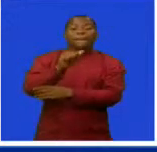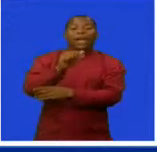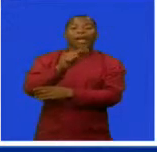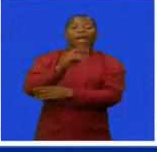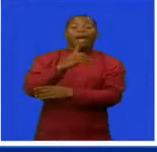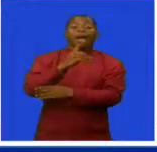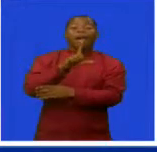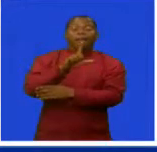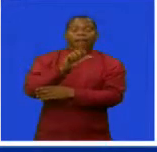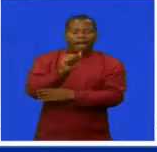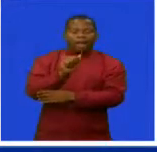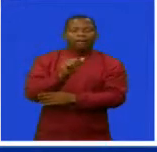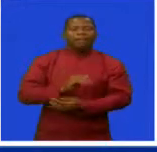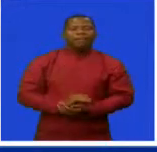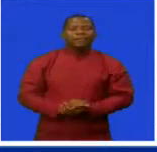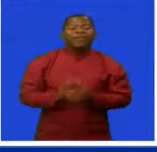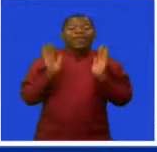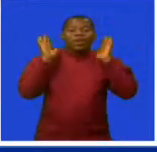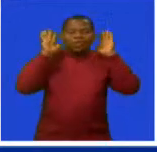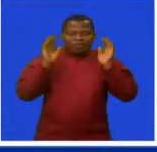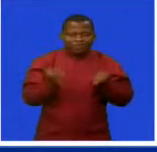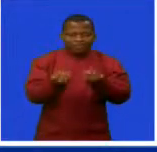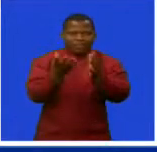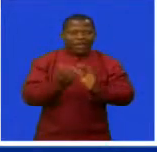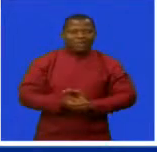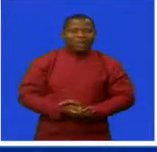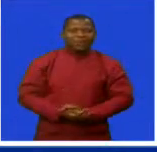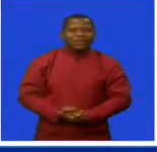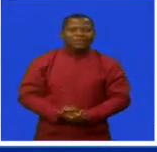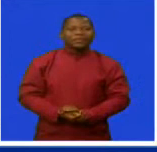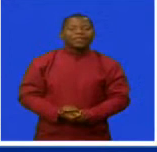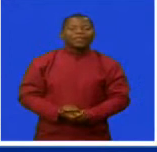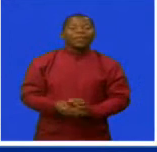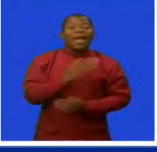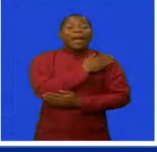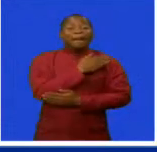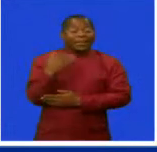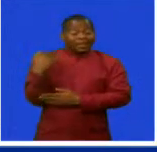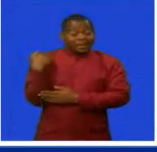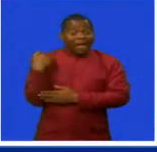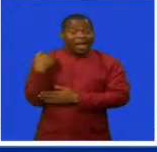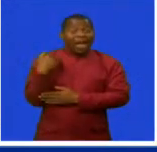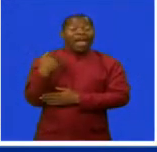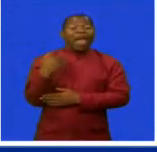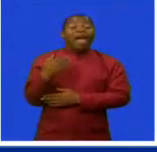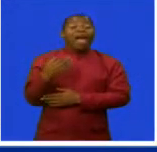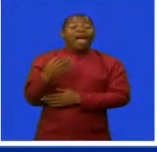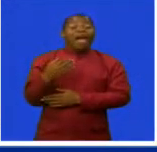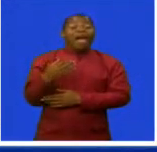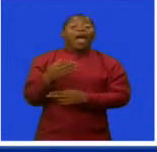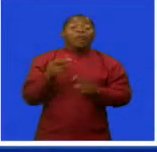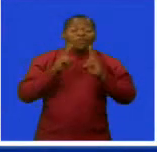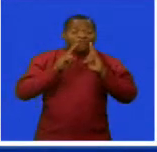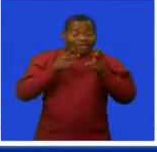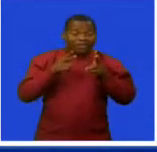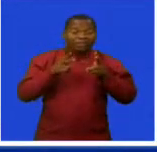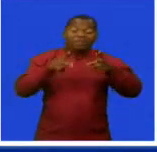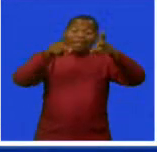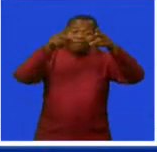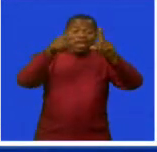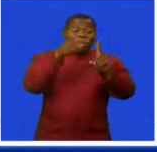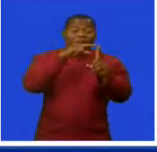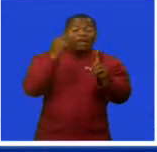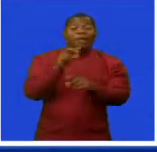ngihambisana nazamanzi manje. Singene kuto Tindzaba. Imvuna yelitiko lethu ekuvakasha nemvelo eveni Moses Vilakati